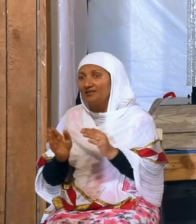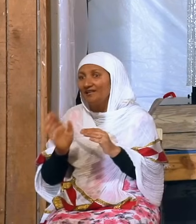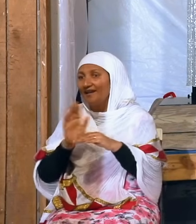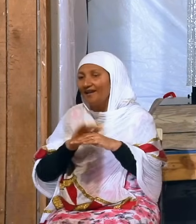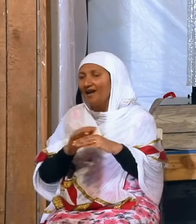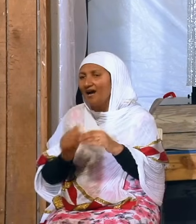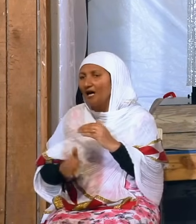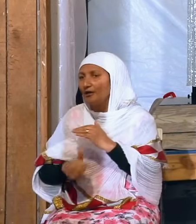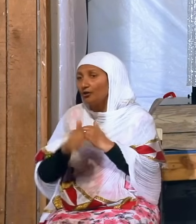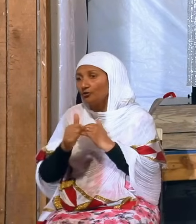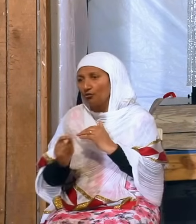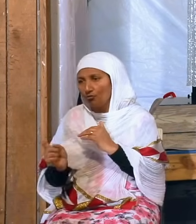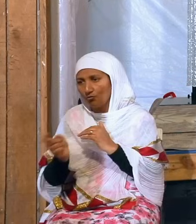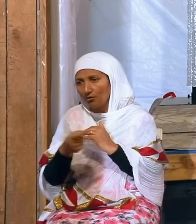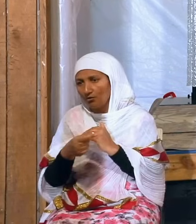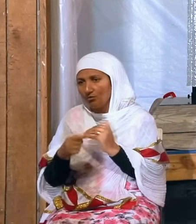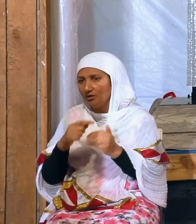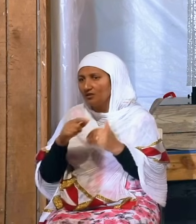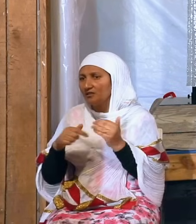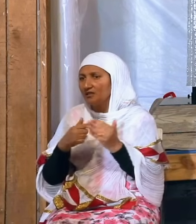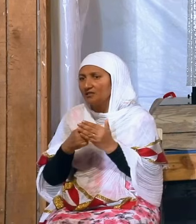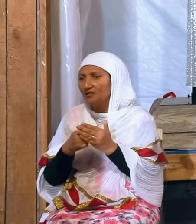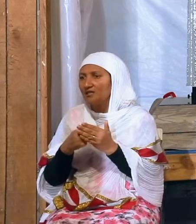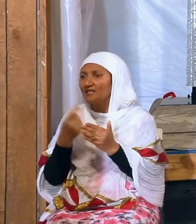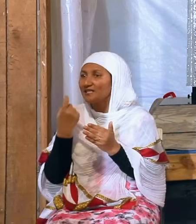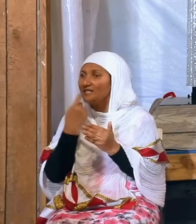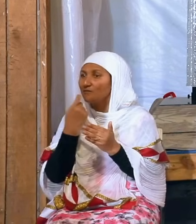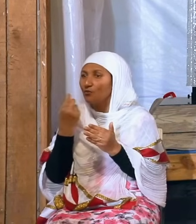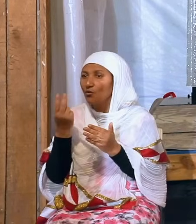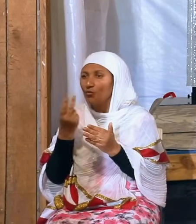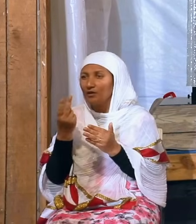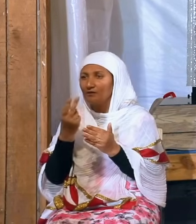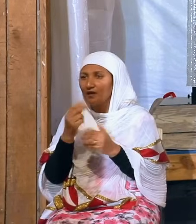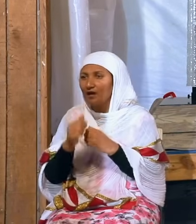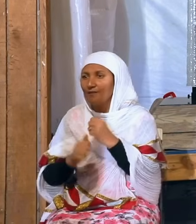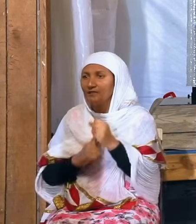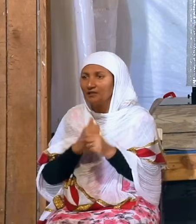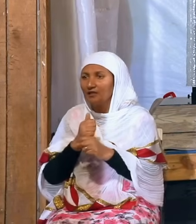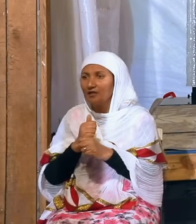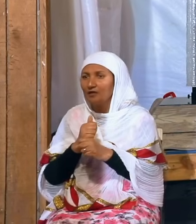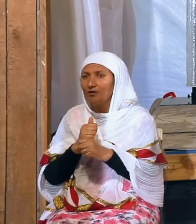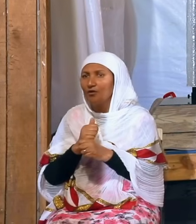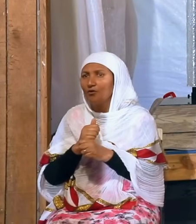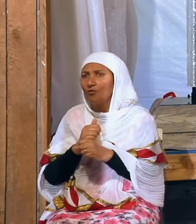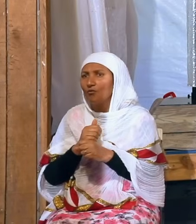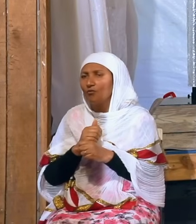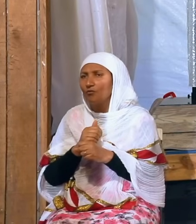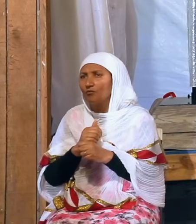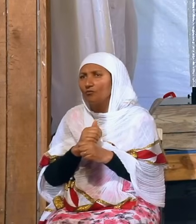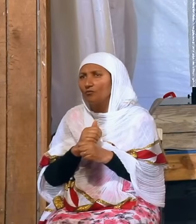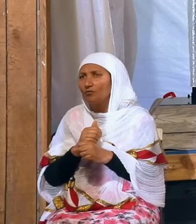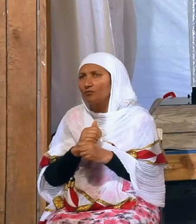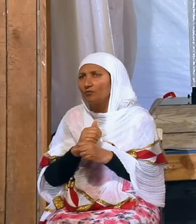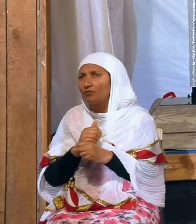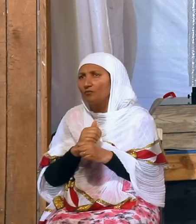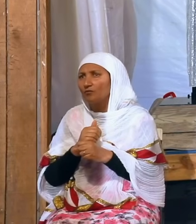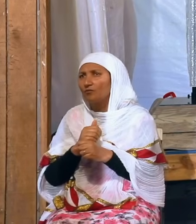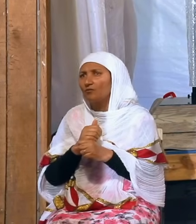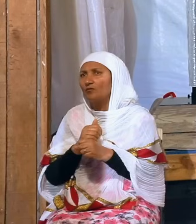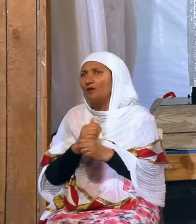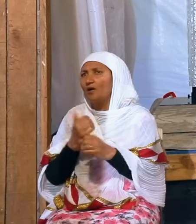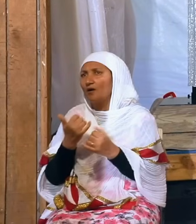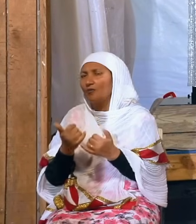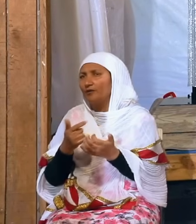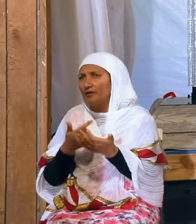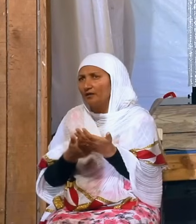ይችላሉ። ስለዚህ ቀደም ሁለት ዓመት ላይ ተውስትሉት ለምሳሌ ሁሉ ነው የሚባለው ነገር ከለመደ አንድ ሰው አሁን